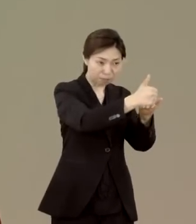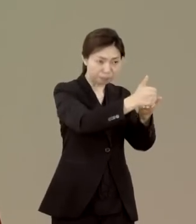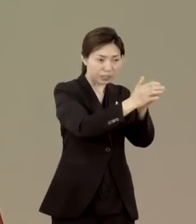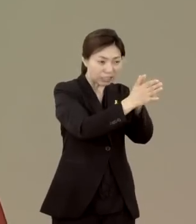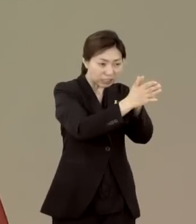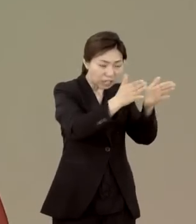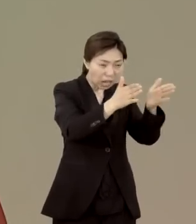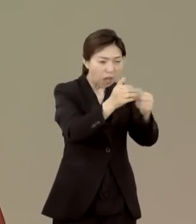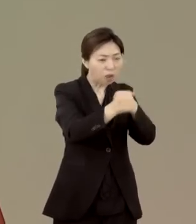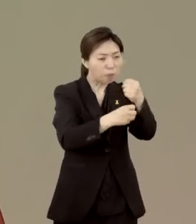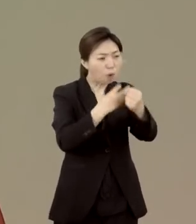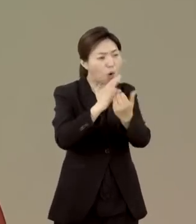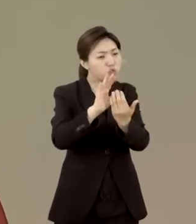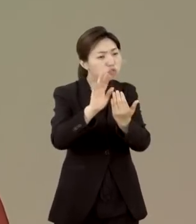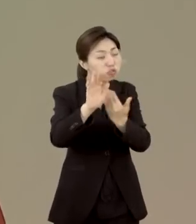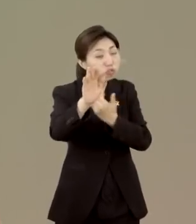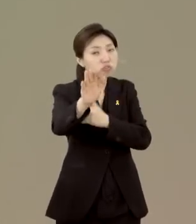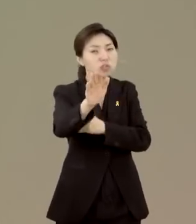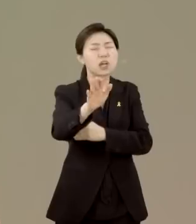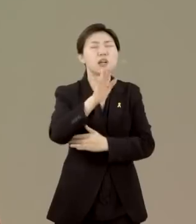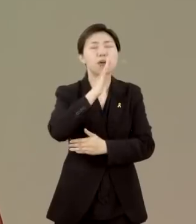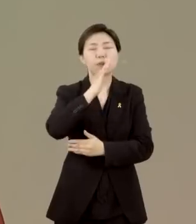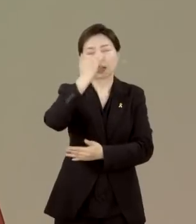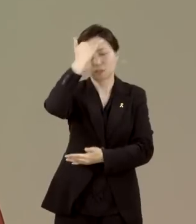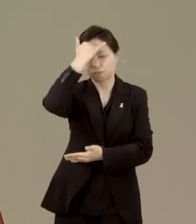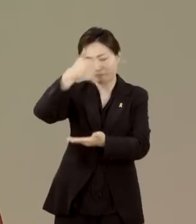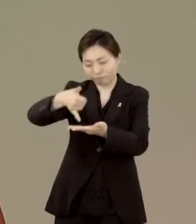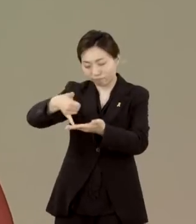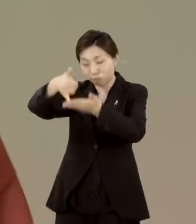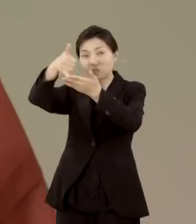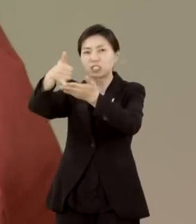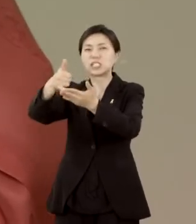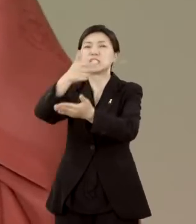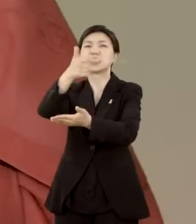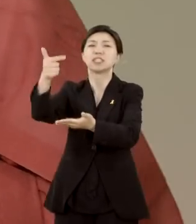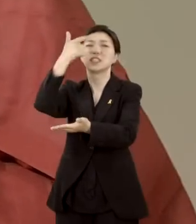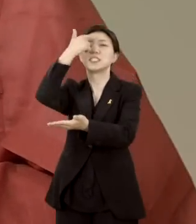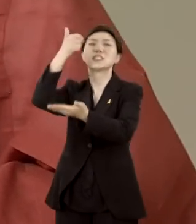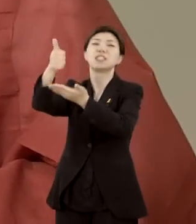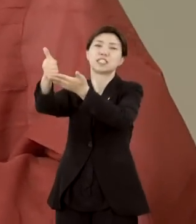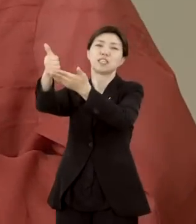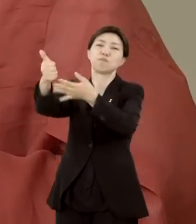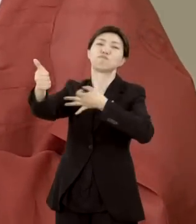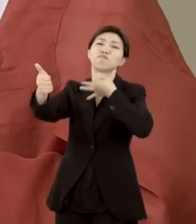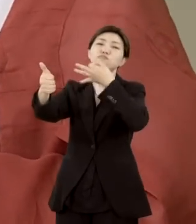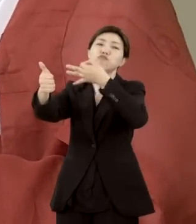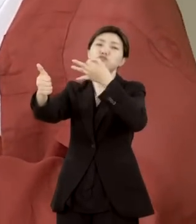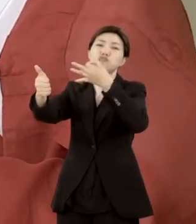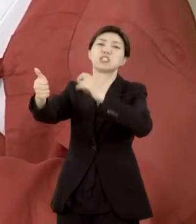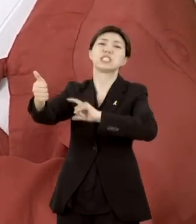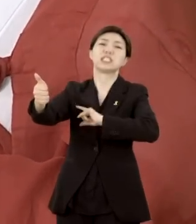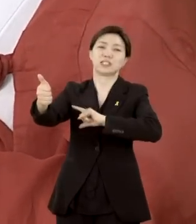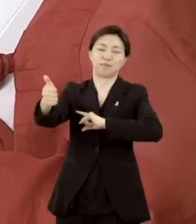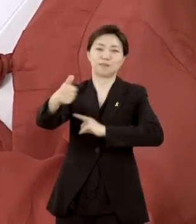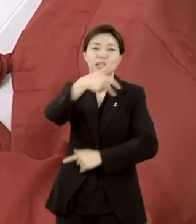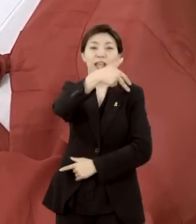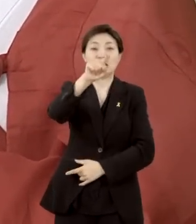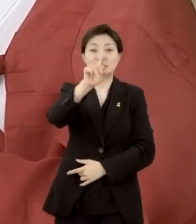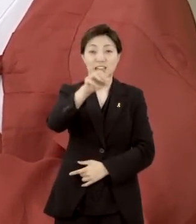몇 년 이상이 지나신 덕이 높으신 스님을 장로라고 부릅니다